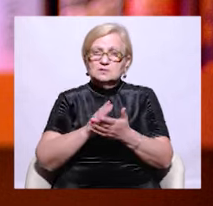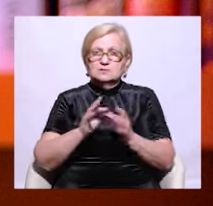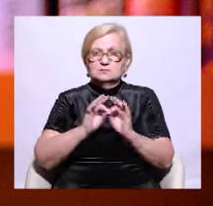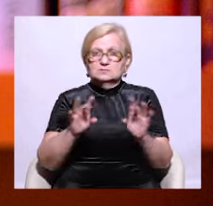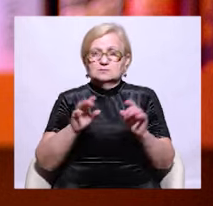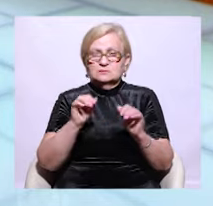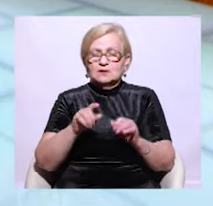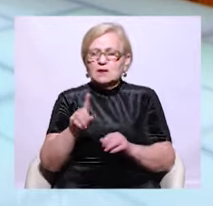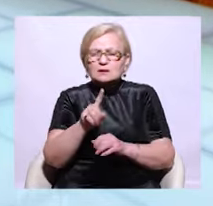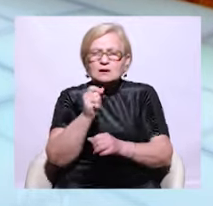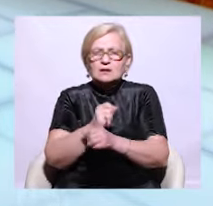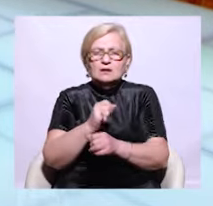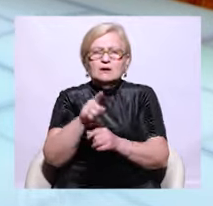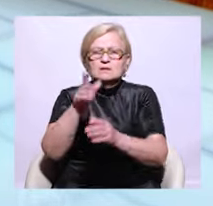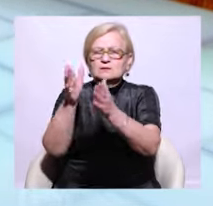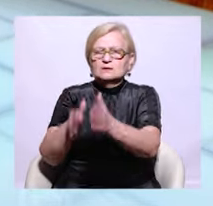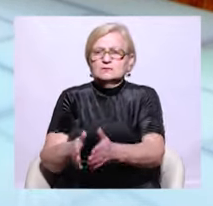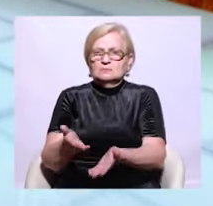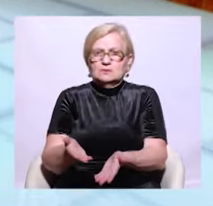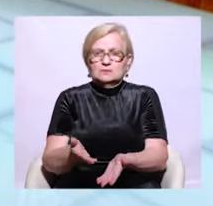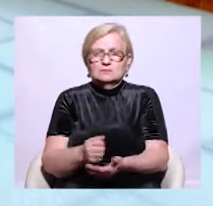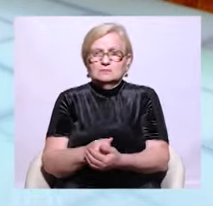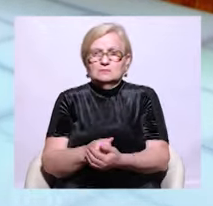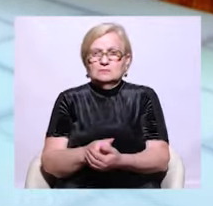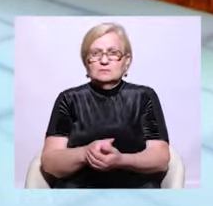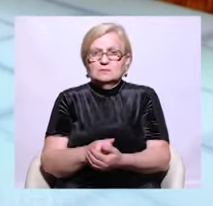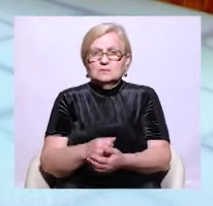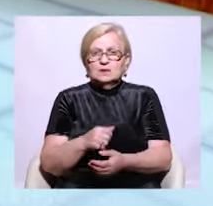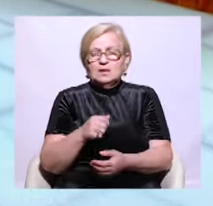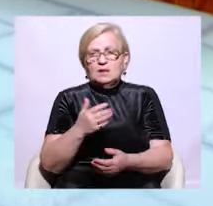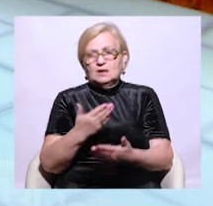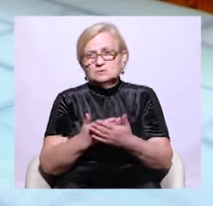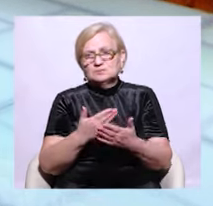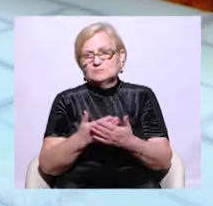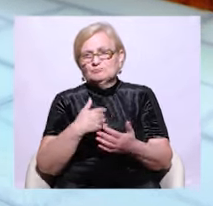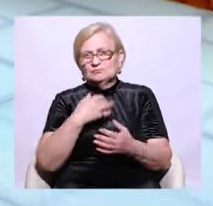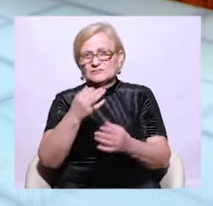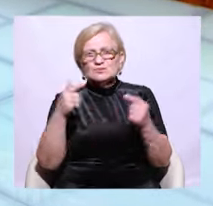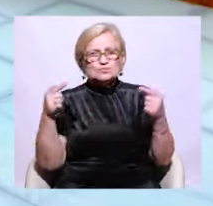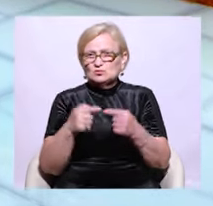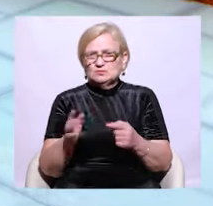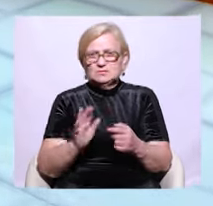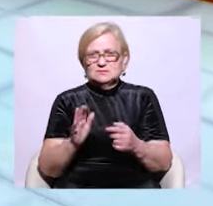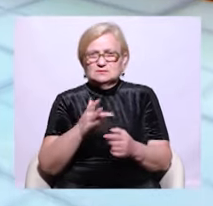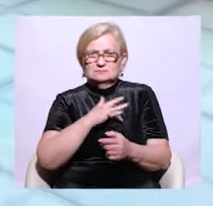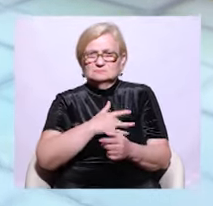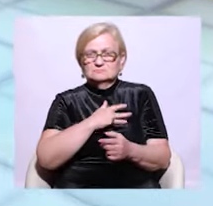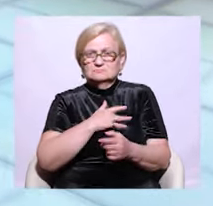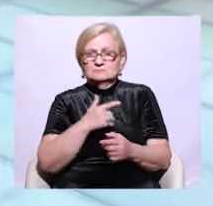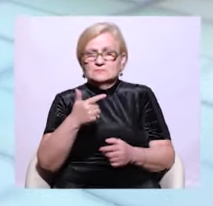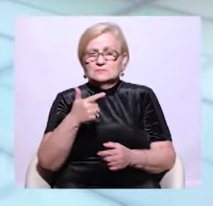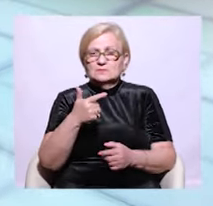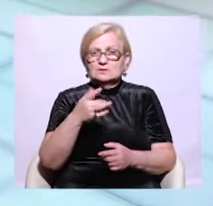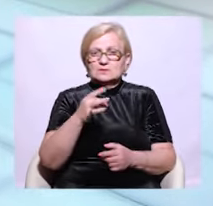გამოთქმაო? რა გააკეთა ამ კაცმა ასეთი? გარკვეული პირობითობით მე შემიძლია გითხრათ, რომ